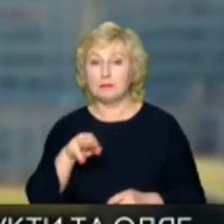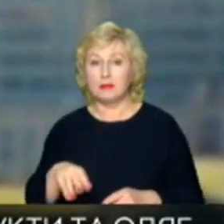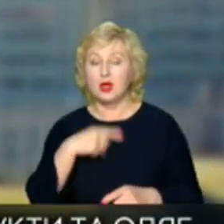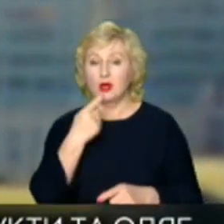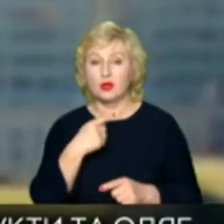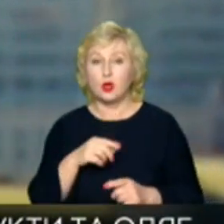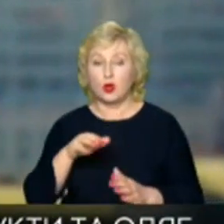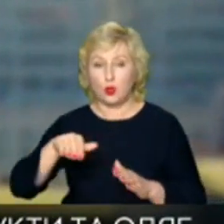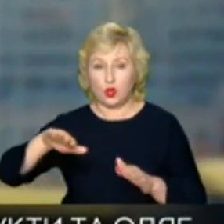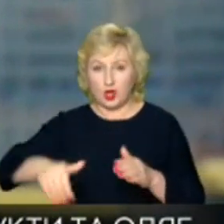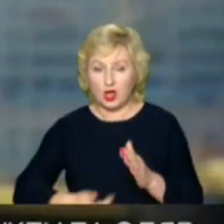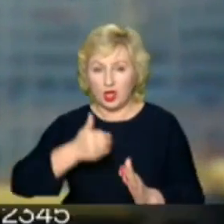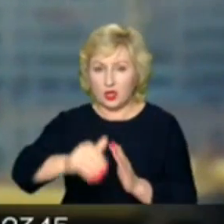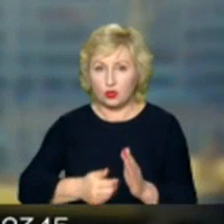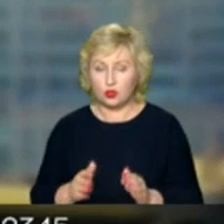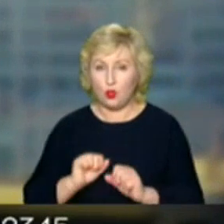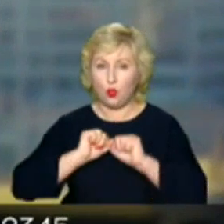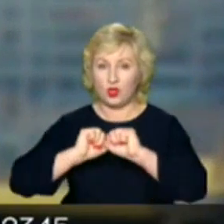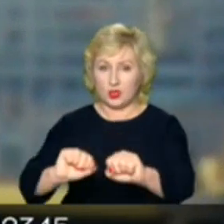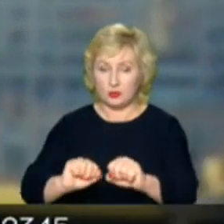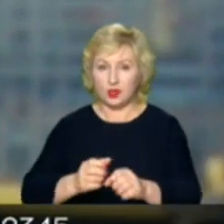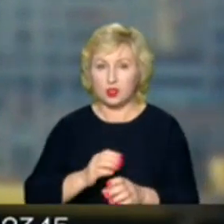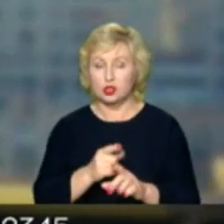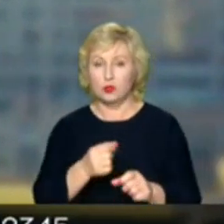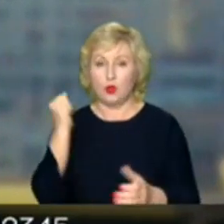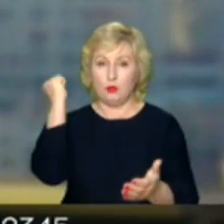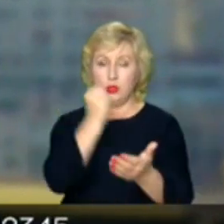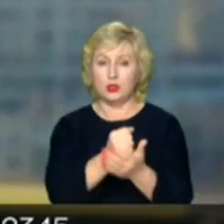риють укріплення під ствольну артилерію, аби бити по місту.